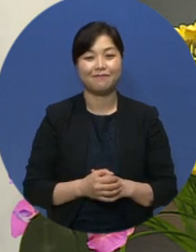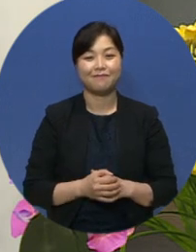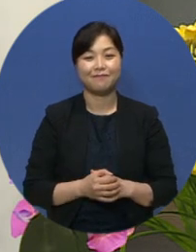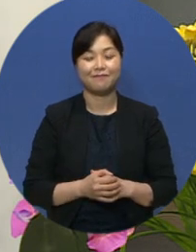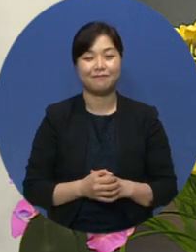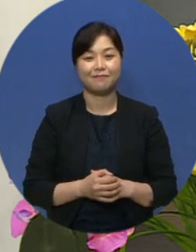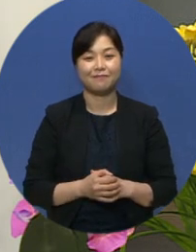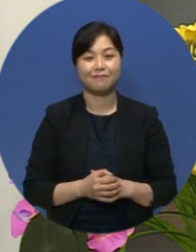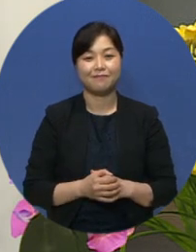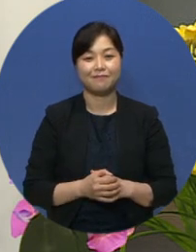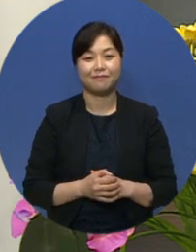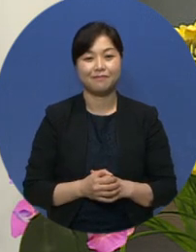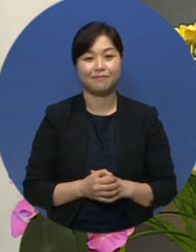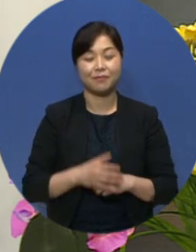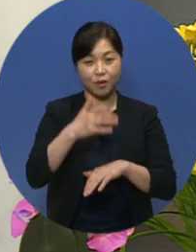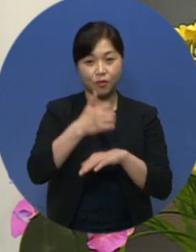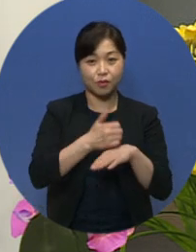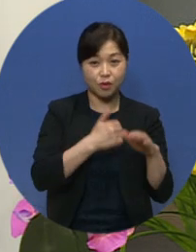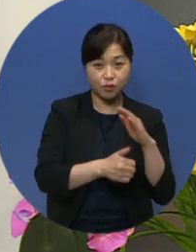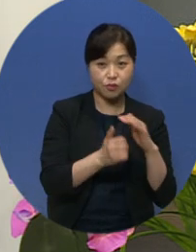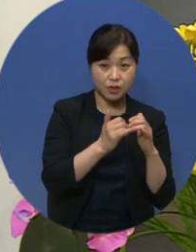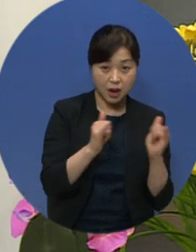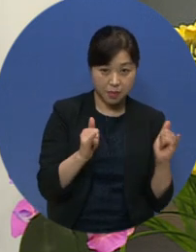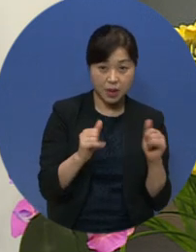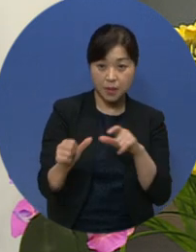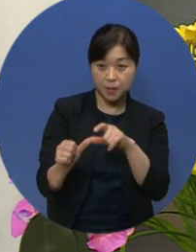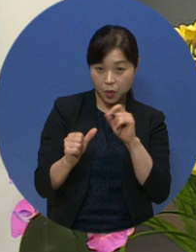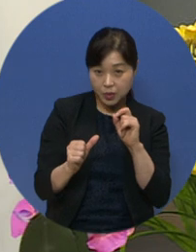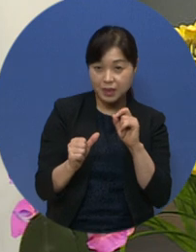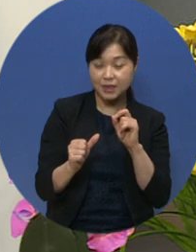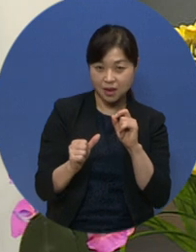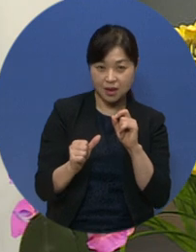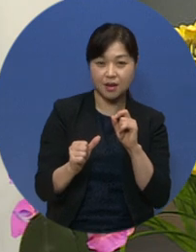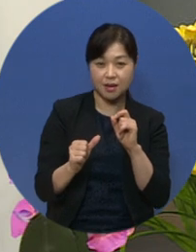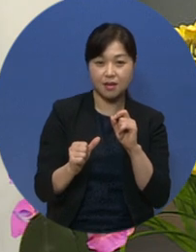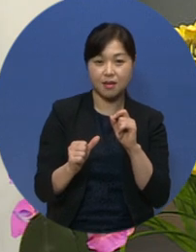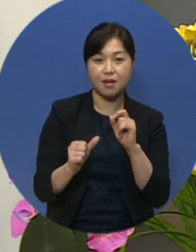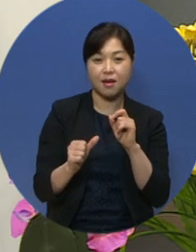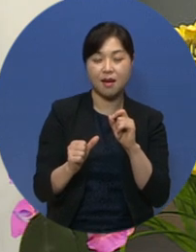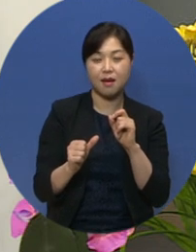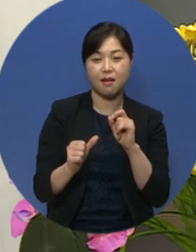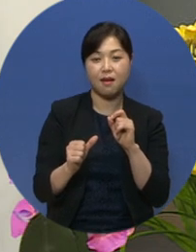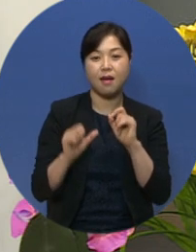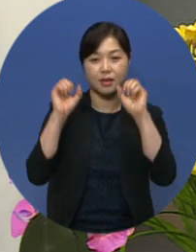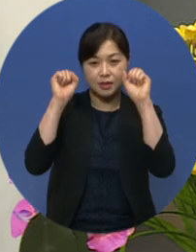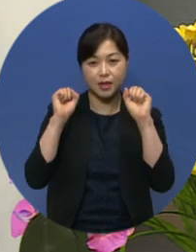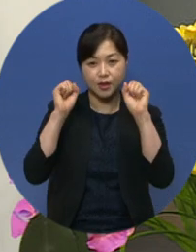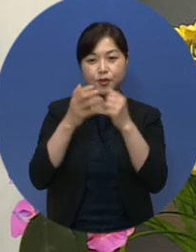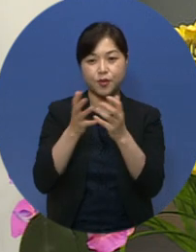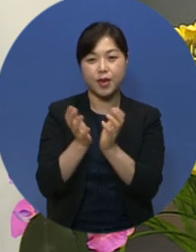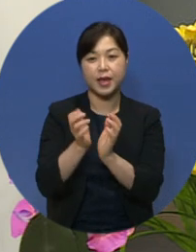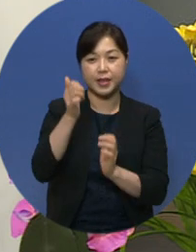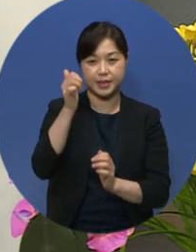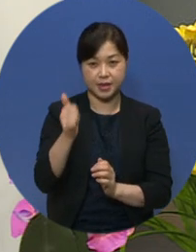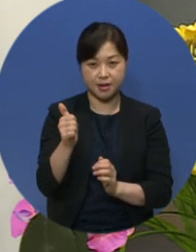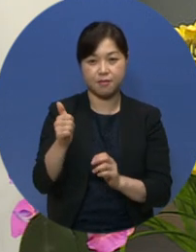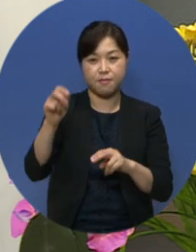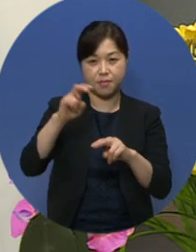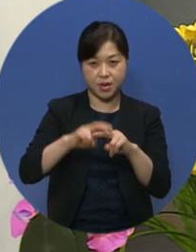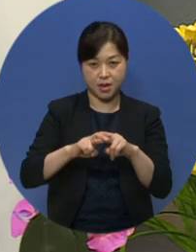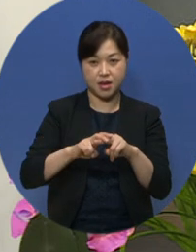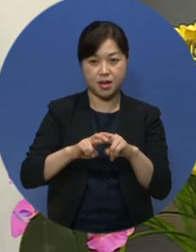에 손수 들이 뽑은 실질적인 에 체육 회장이 되셔서 매 벌써